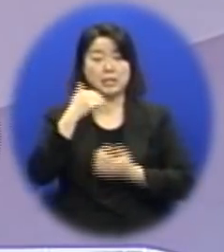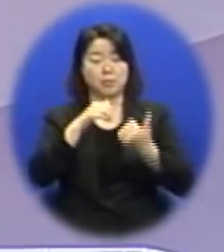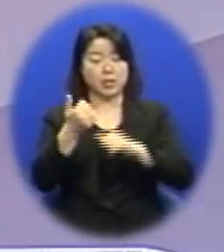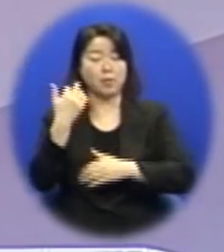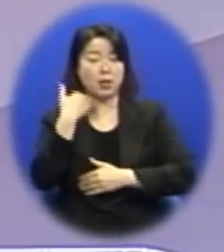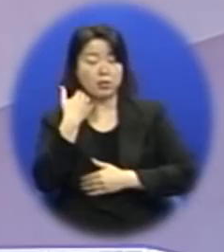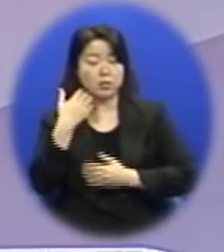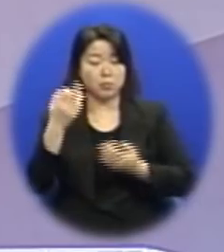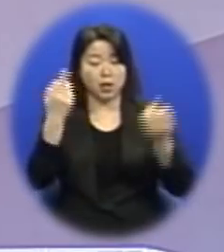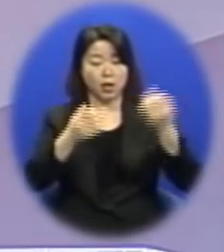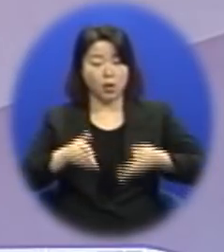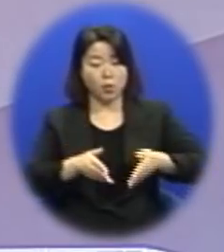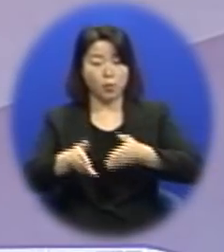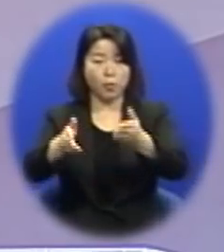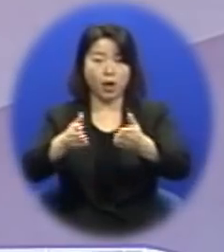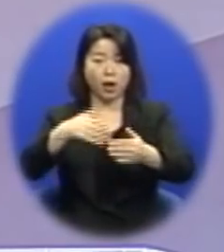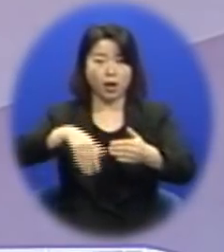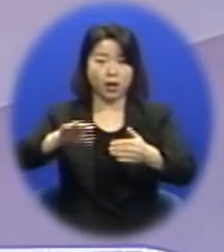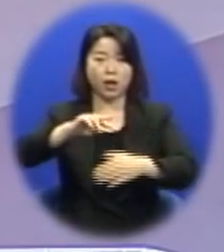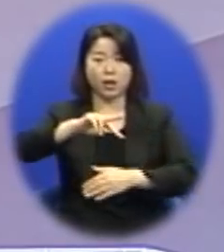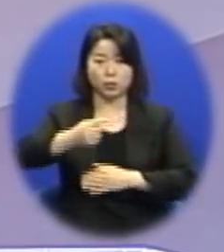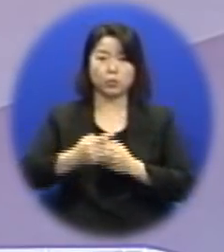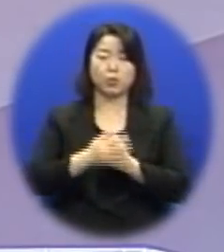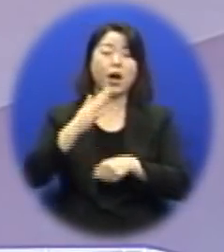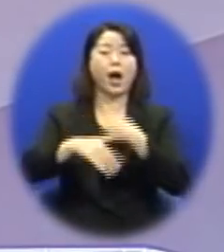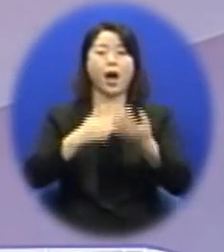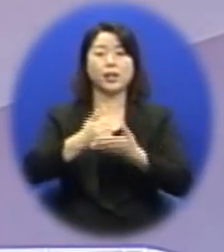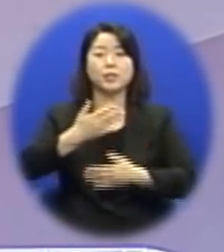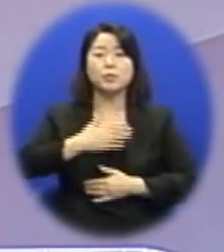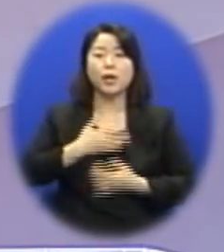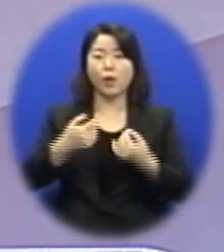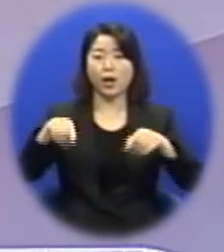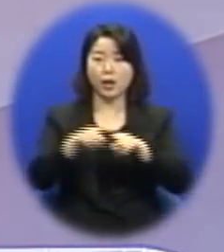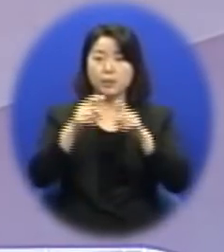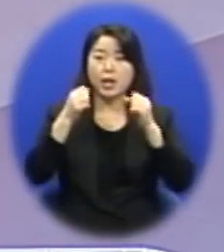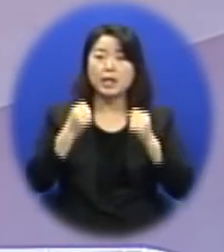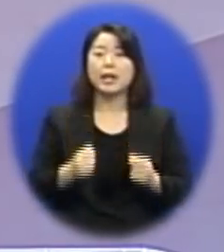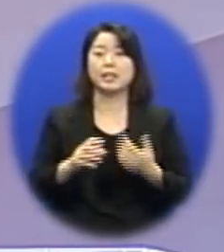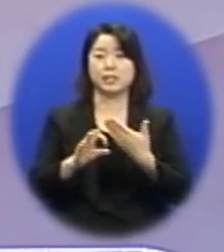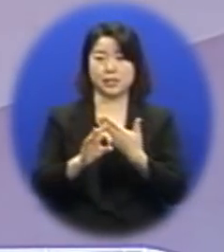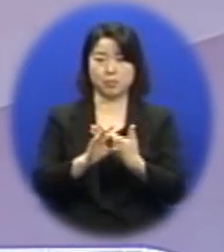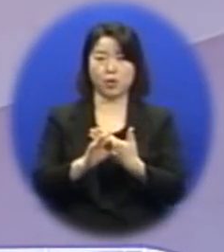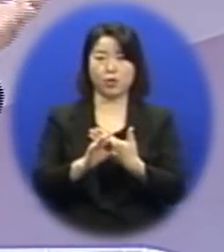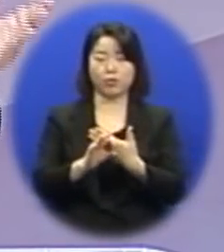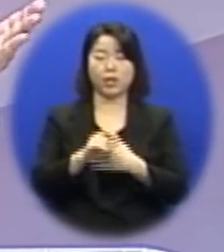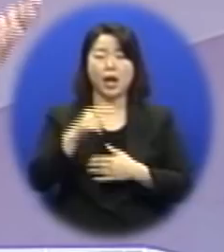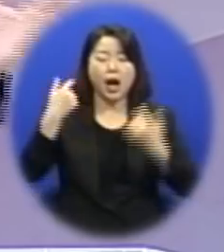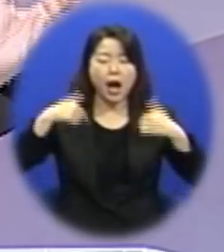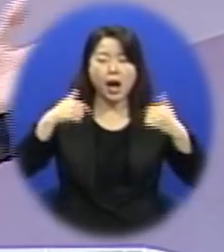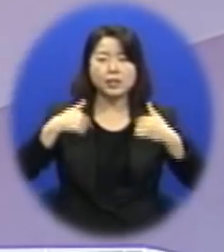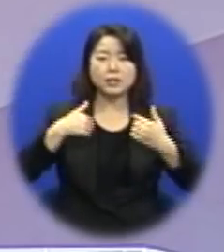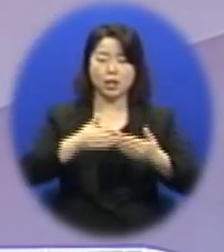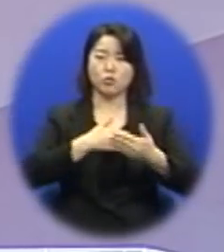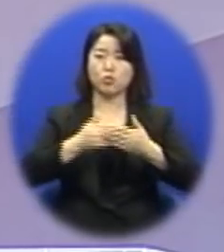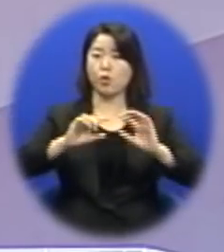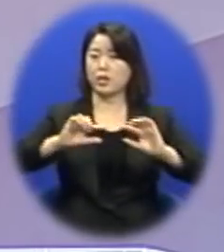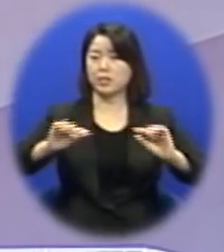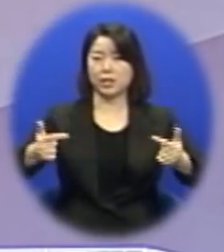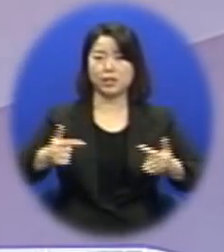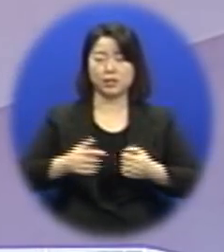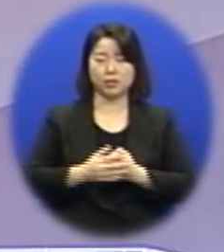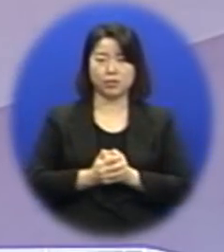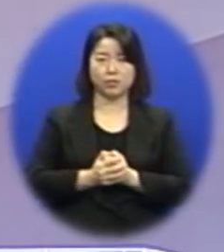골짜기를 다닐지라도 그는 하나님이 나와 함께 계시면 그는 항상 두려워하지